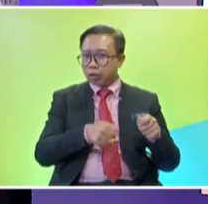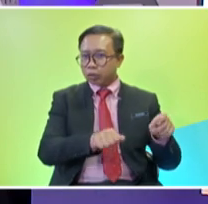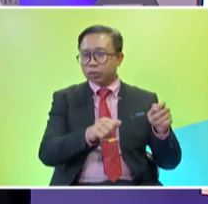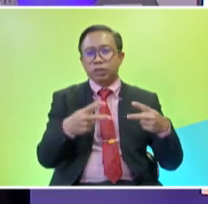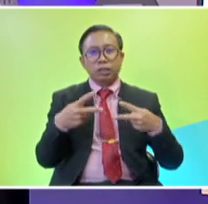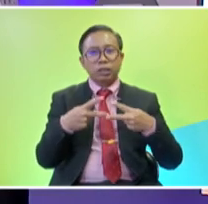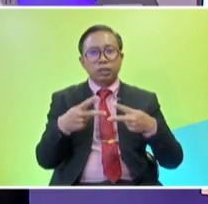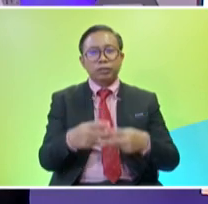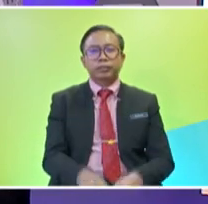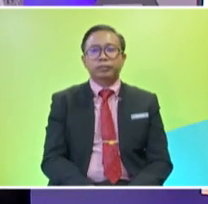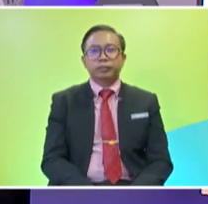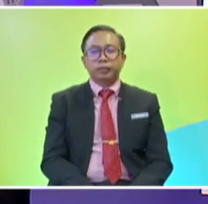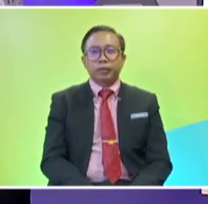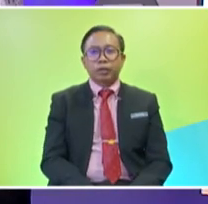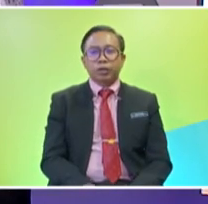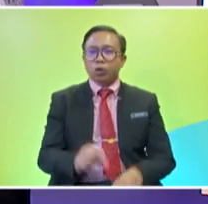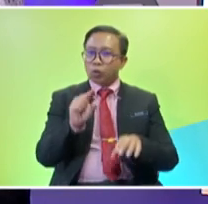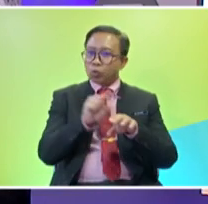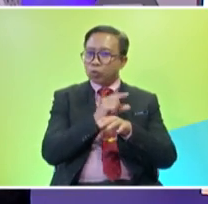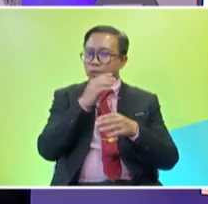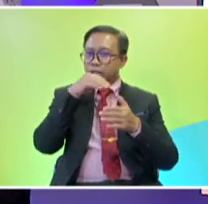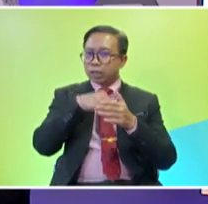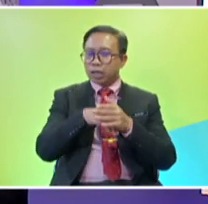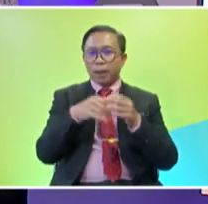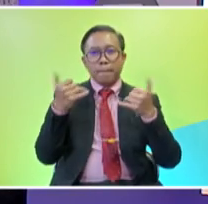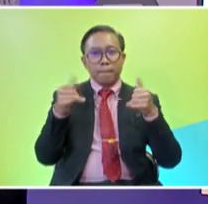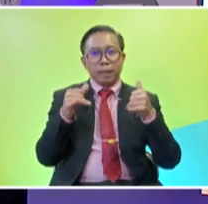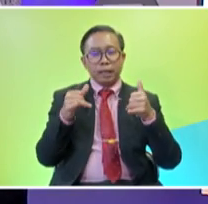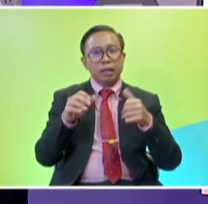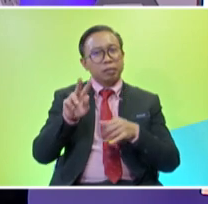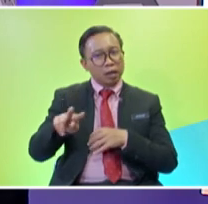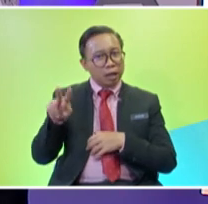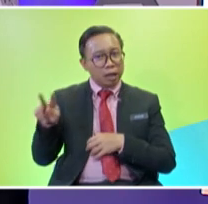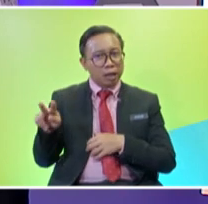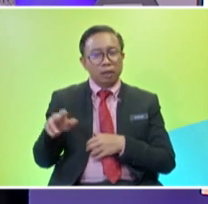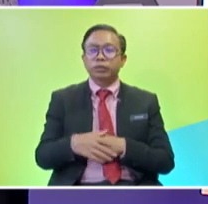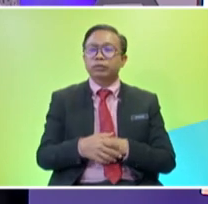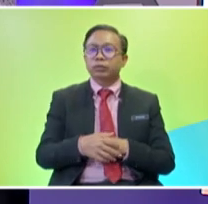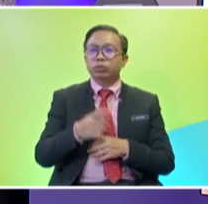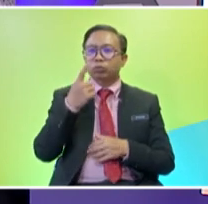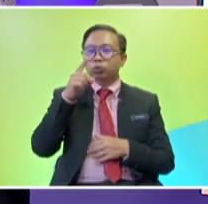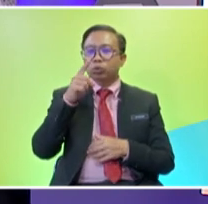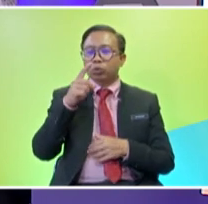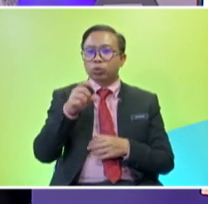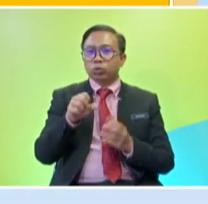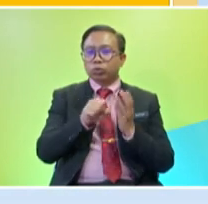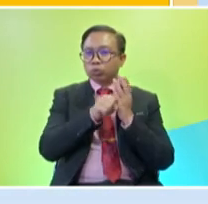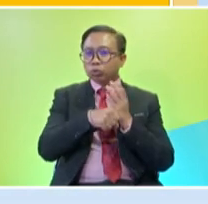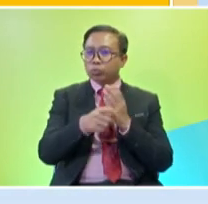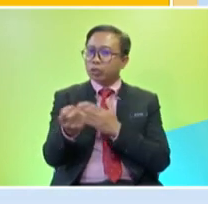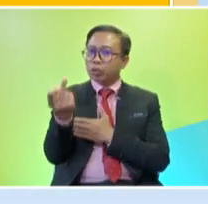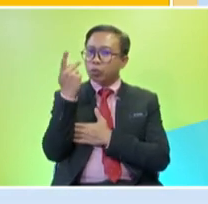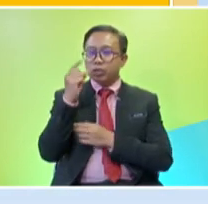dan seterusnya turut digunakan di dalam mainan kanak-kanak sebagai sumber kuasa yang